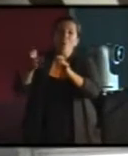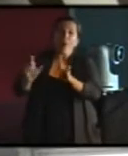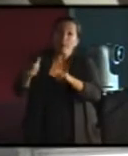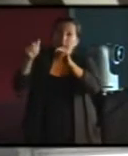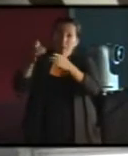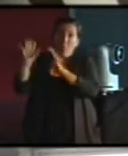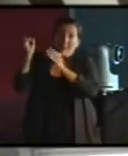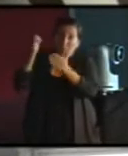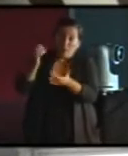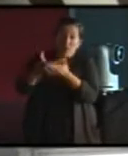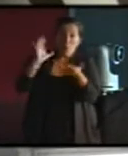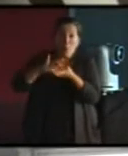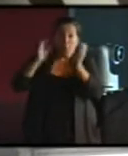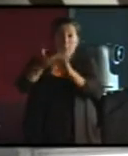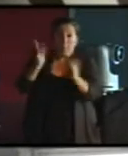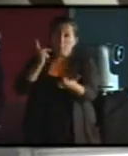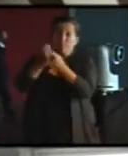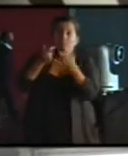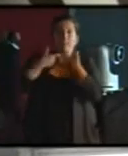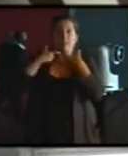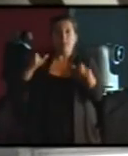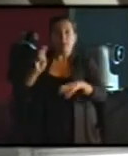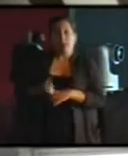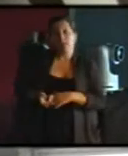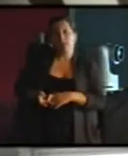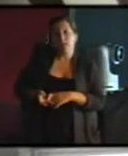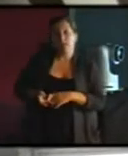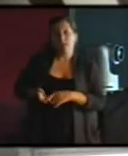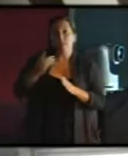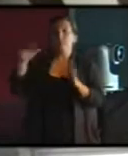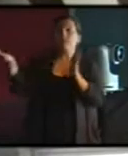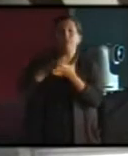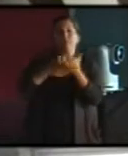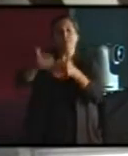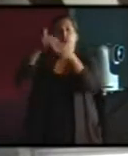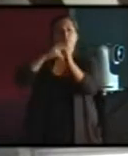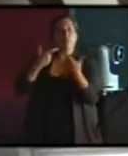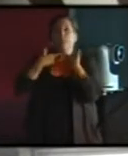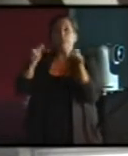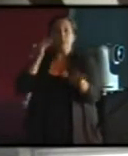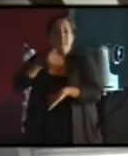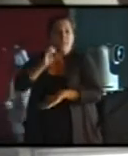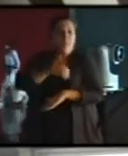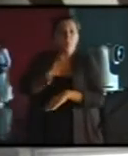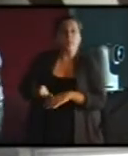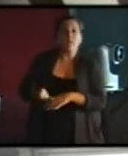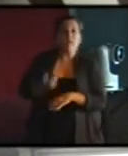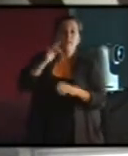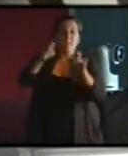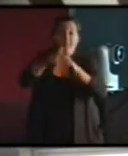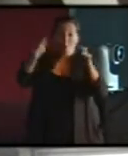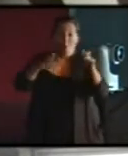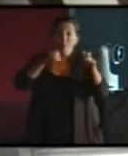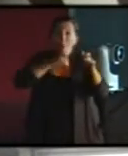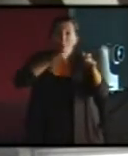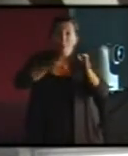du patrimoine, et a fortiori du patrimoine contemporain, que dans la tabula rasa. Donc, rénover un bâtiment comme ça